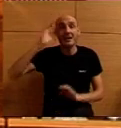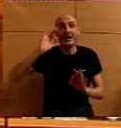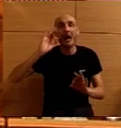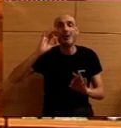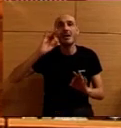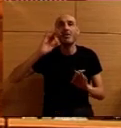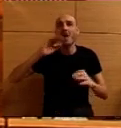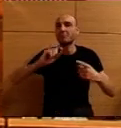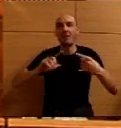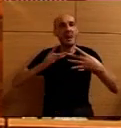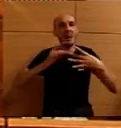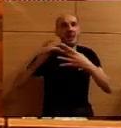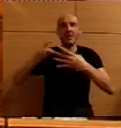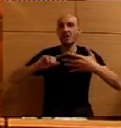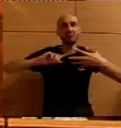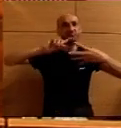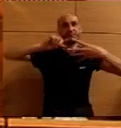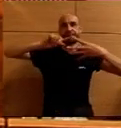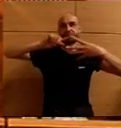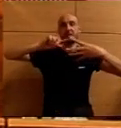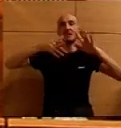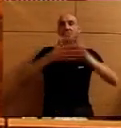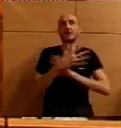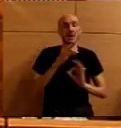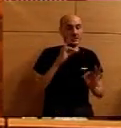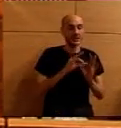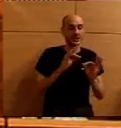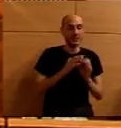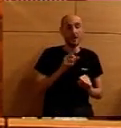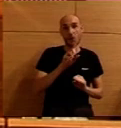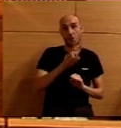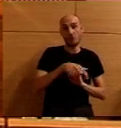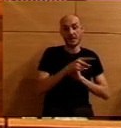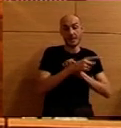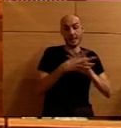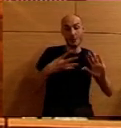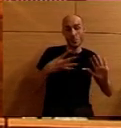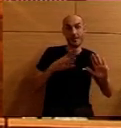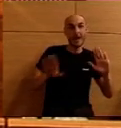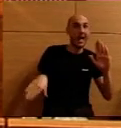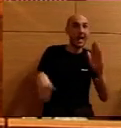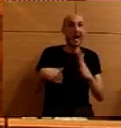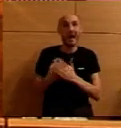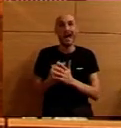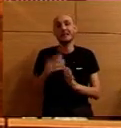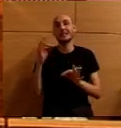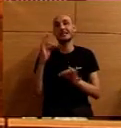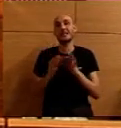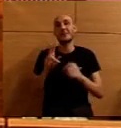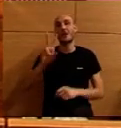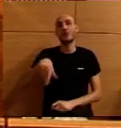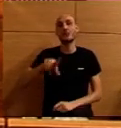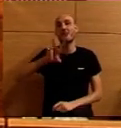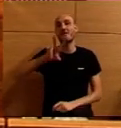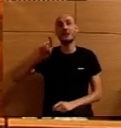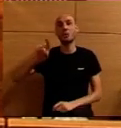Seguretat Social entre setembre del 2019, abans de començar la pandèmia, i el setembre del 2021.